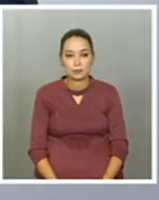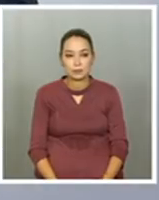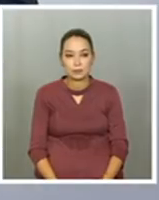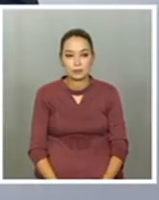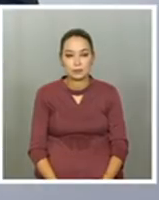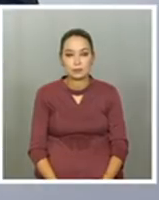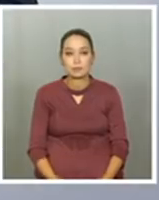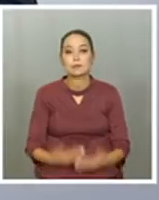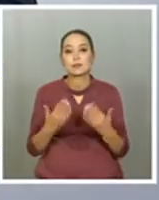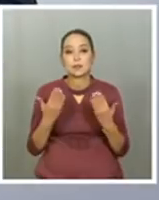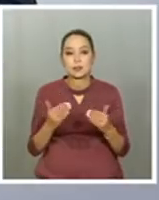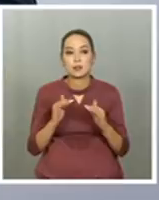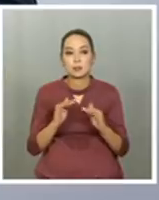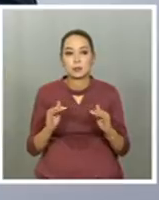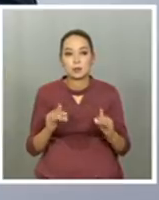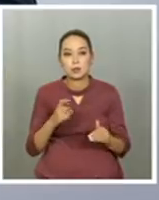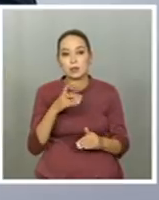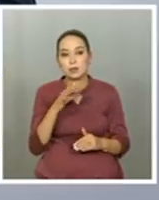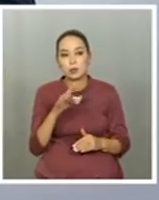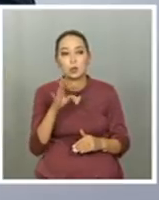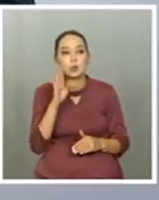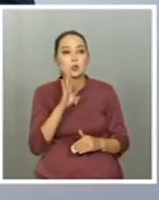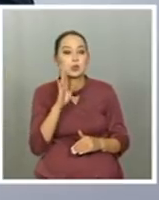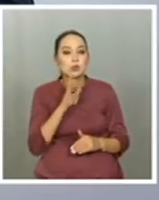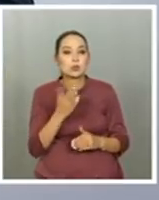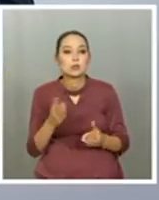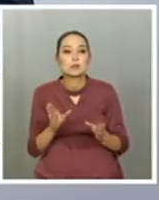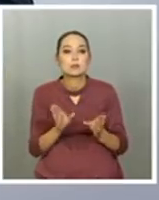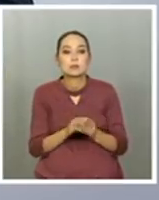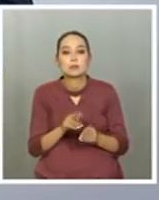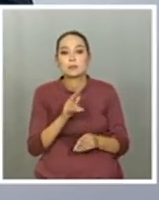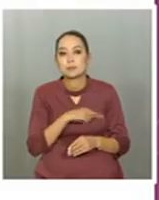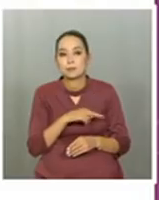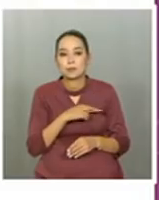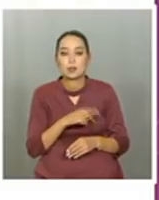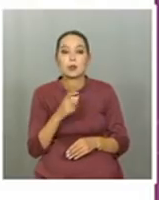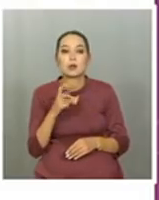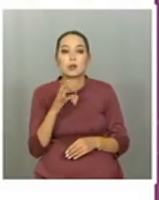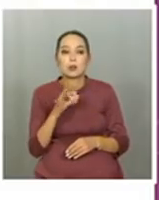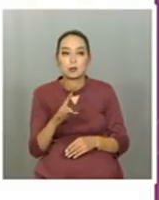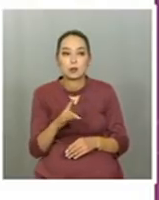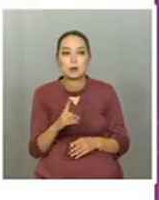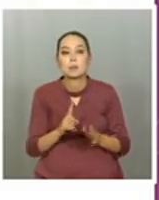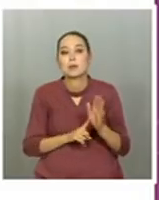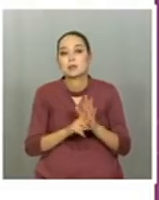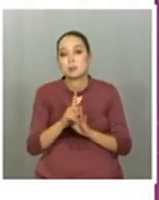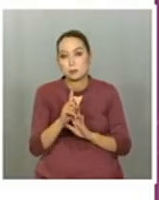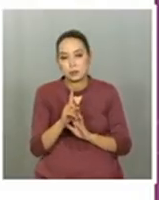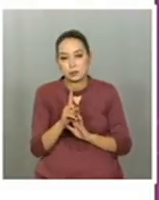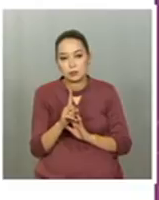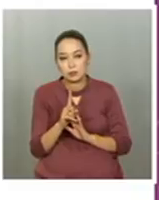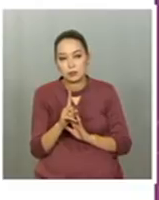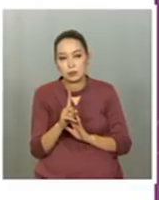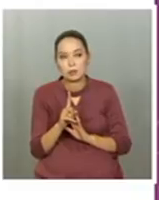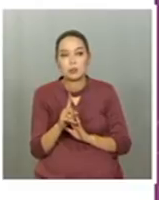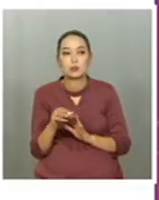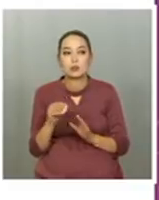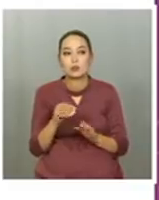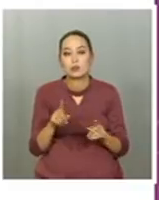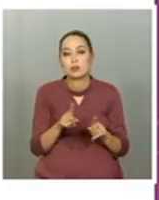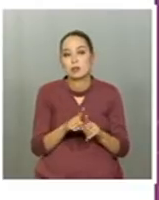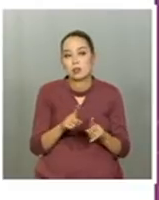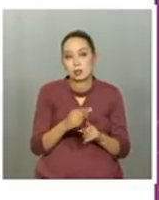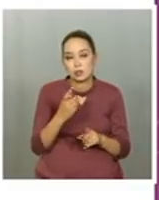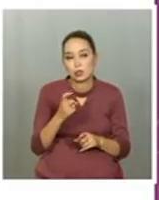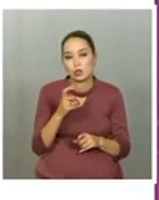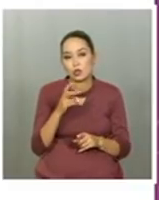Енді балалар, хлордың сумен әрекеттесуін көрек. Хлор сумен бастапқыда тұз қышқылы және хлорлау